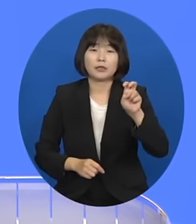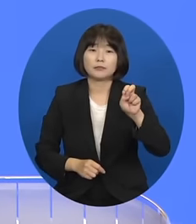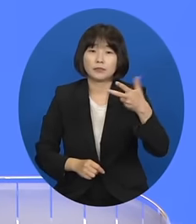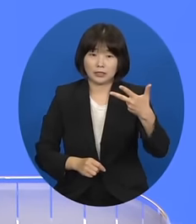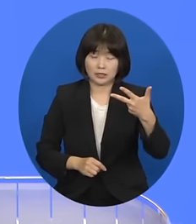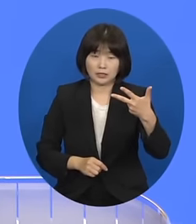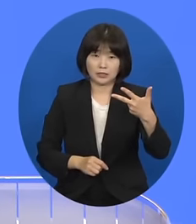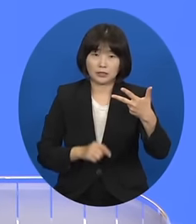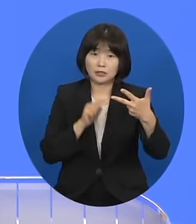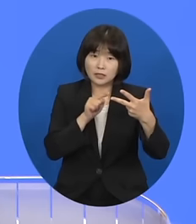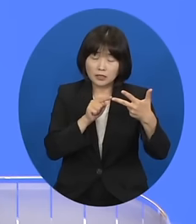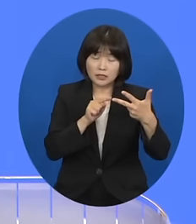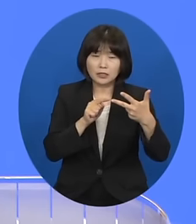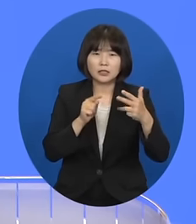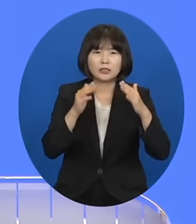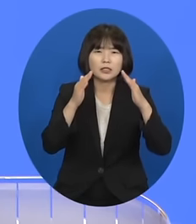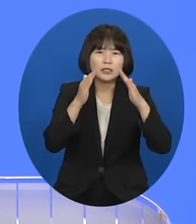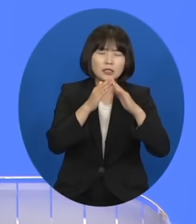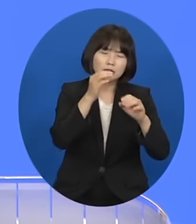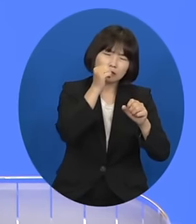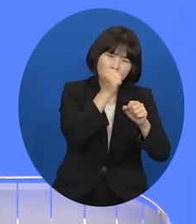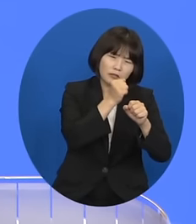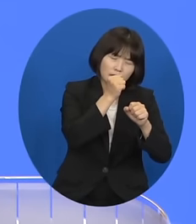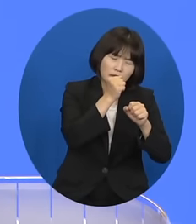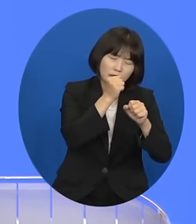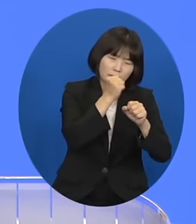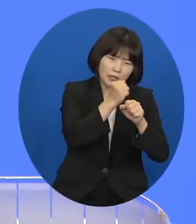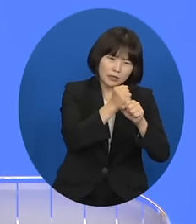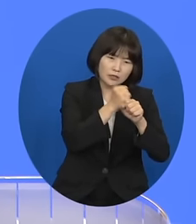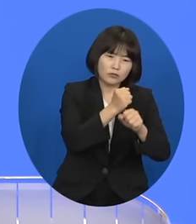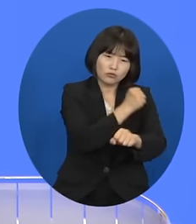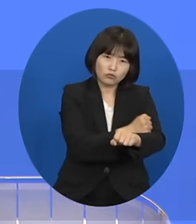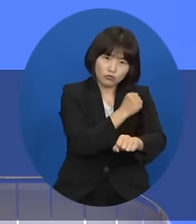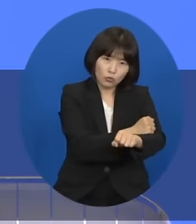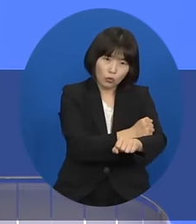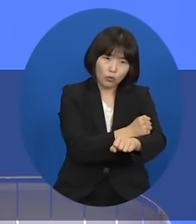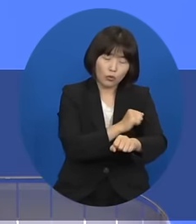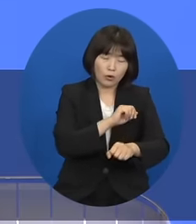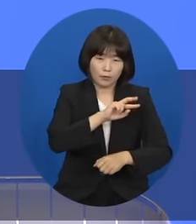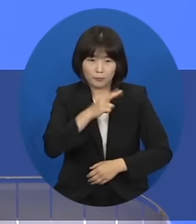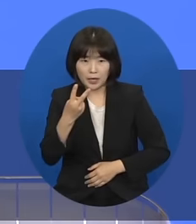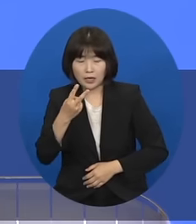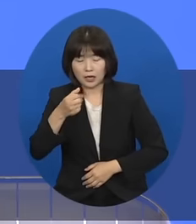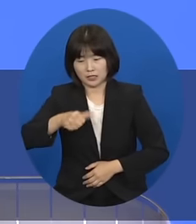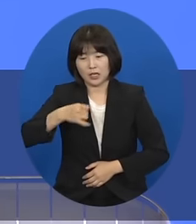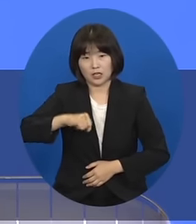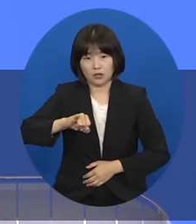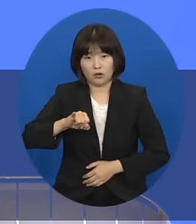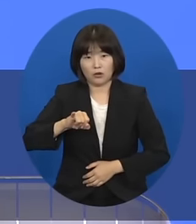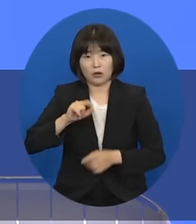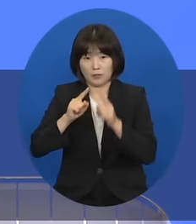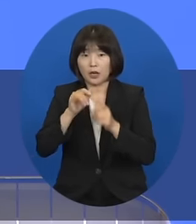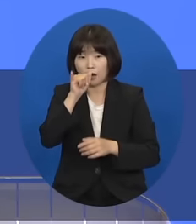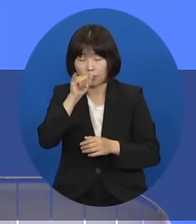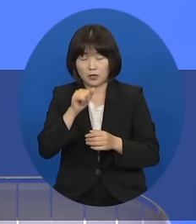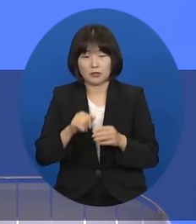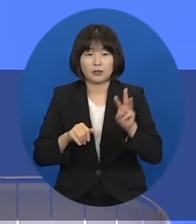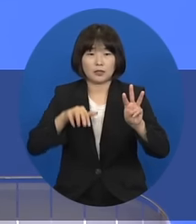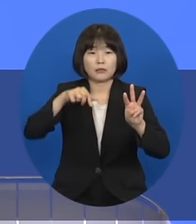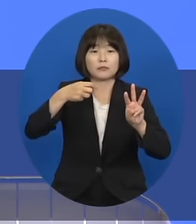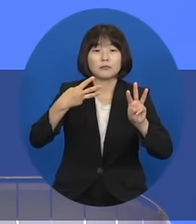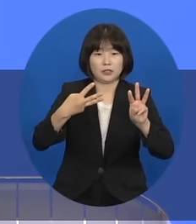세운 자의 수고를 말하다가 갑자기 자녀 이야기를 꺼냅니다. 자, 그것이 3절이에요 자식은, 복수예요